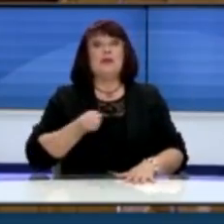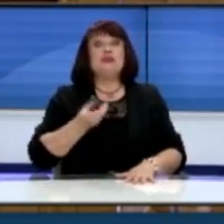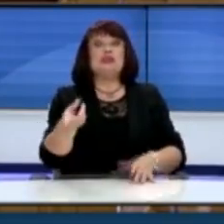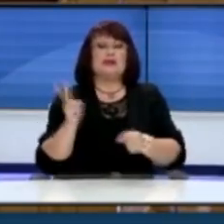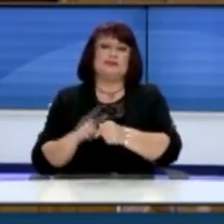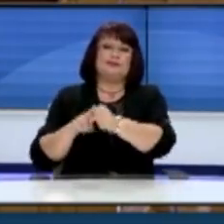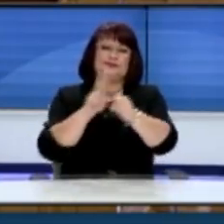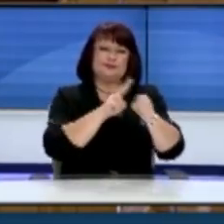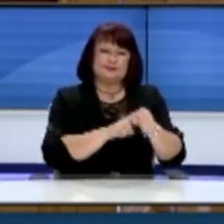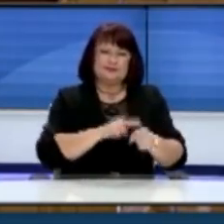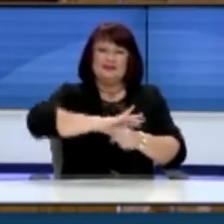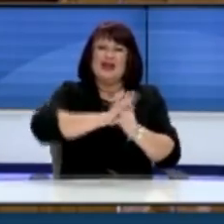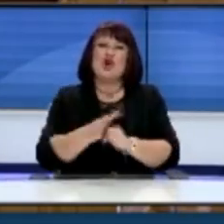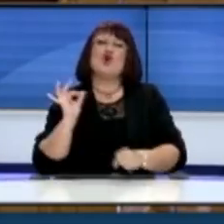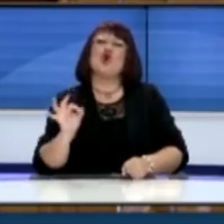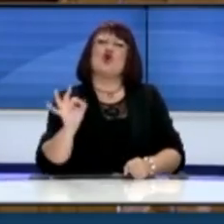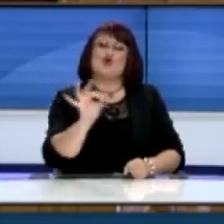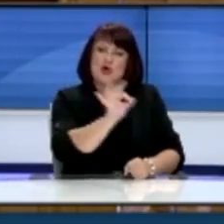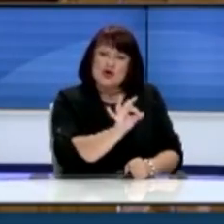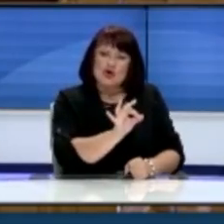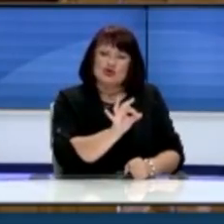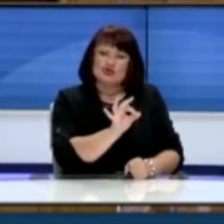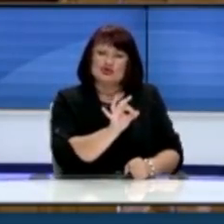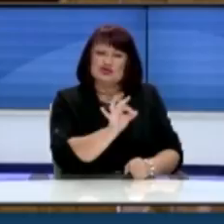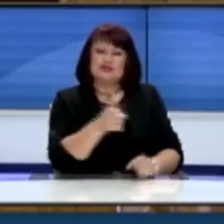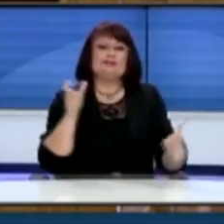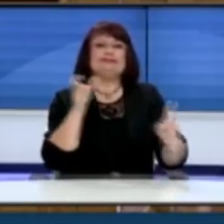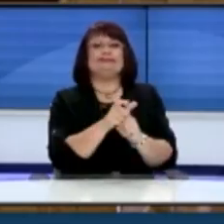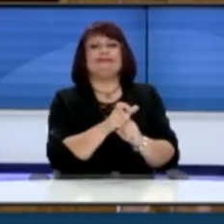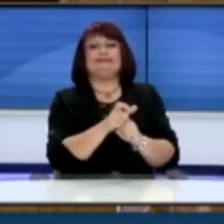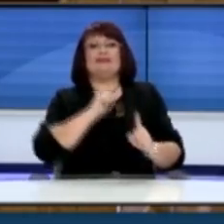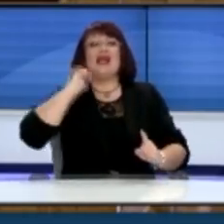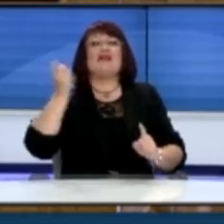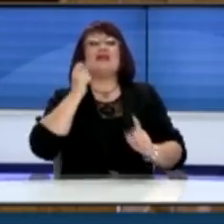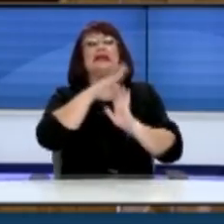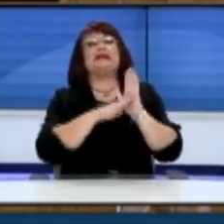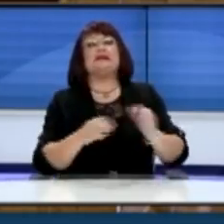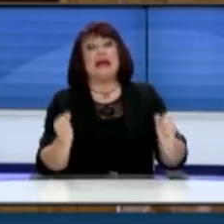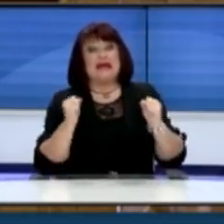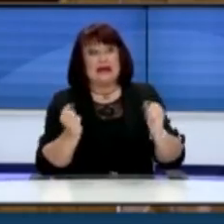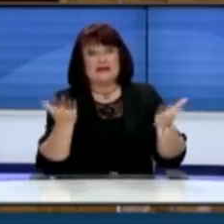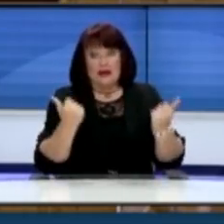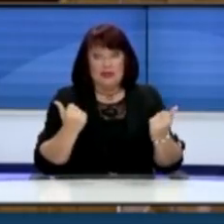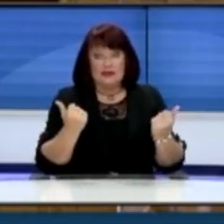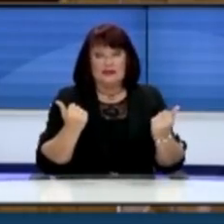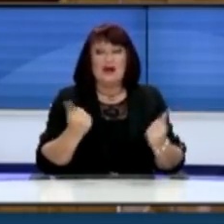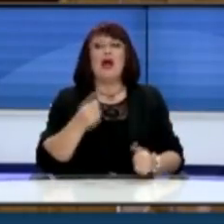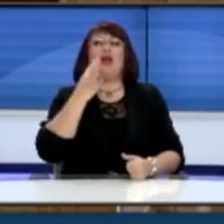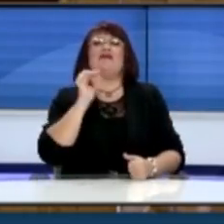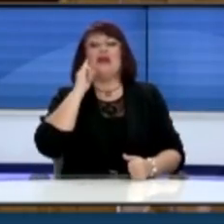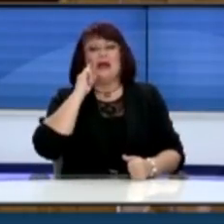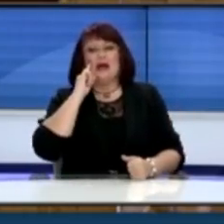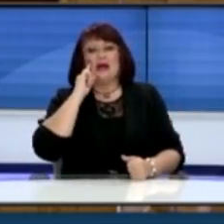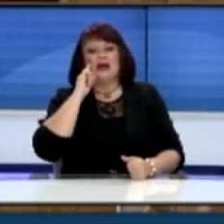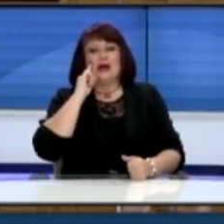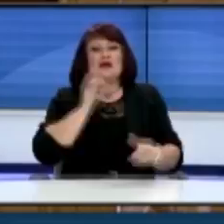πανδημίας και στους ακόμα περισσότερους αποκλεισμένους από το σύστημα υγείας της μιας νόσου, εσείς βρήκατε την ευκαιρία να